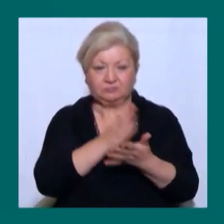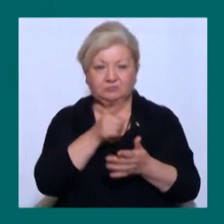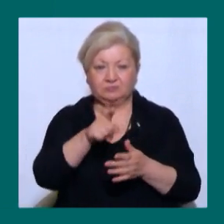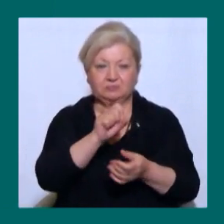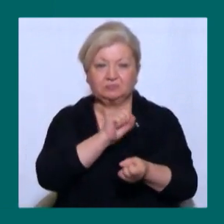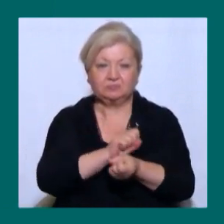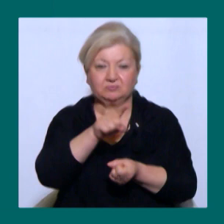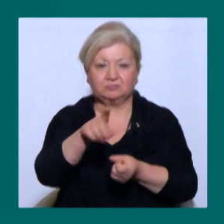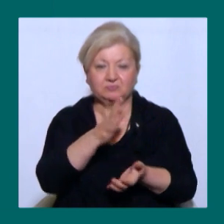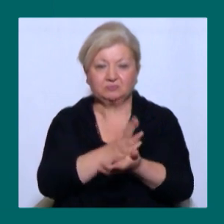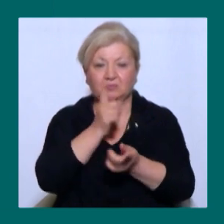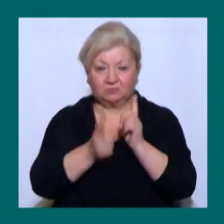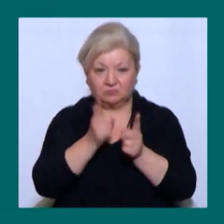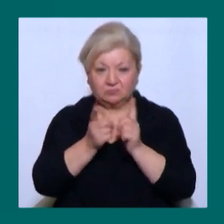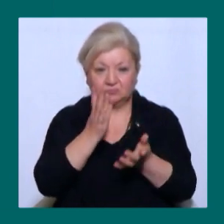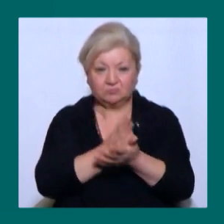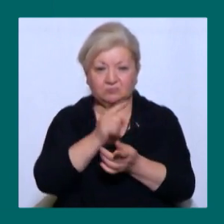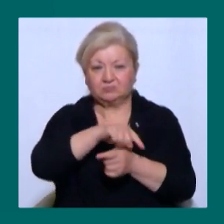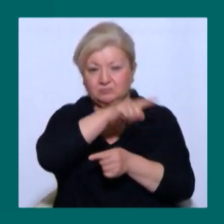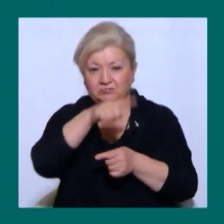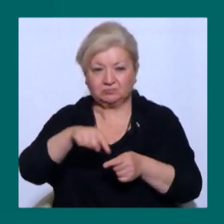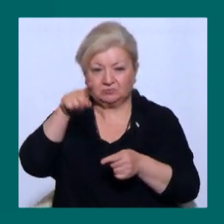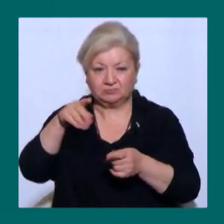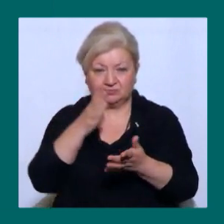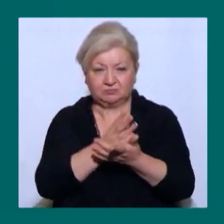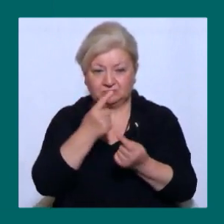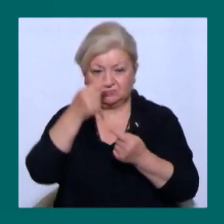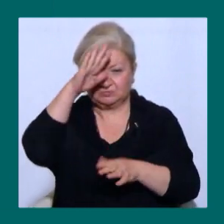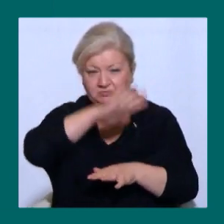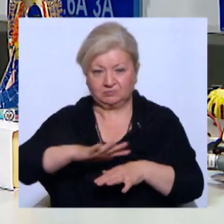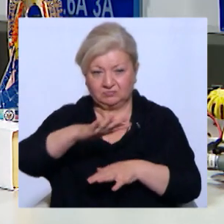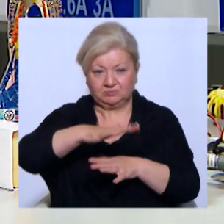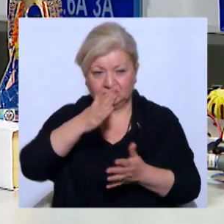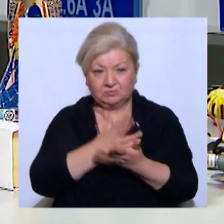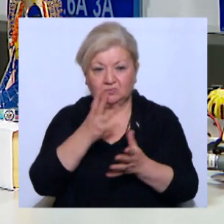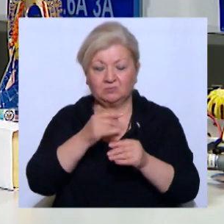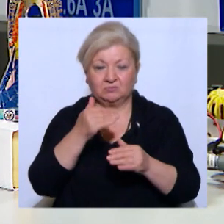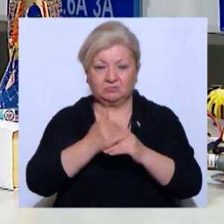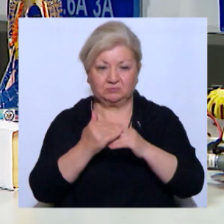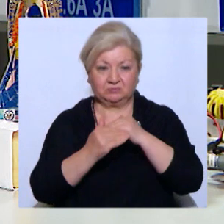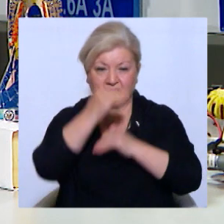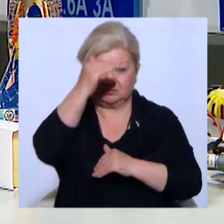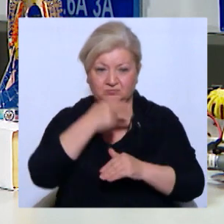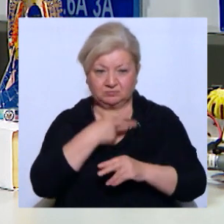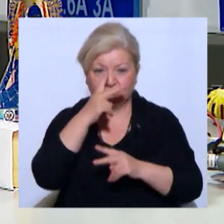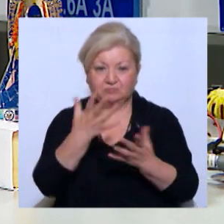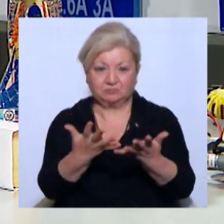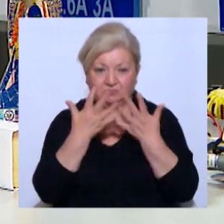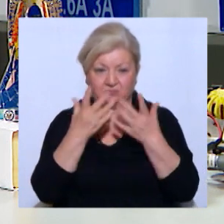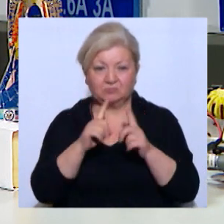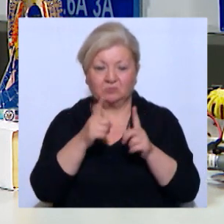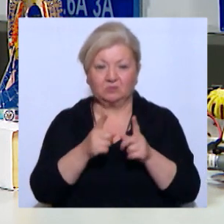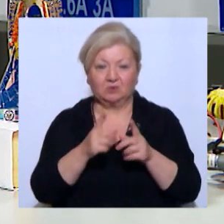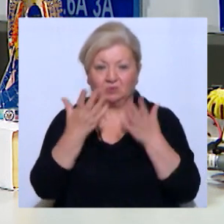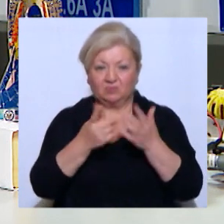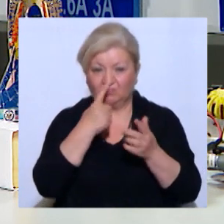რომელსაც მდგარი ტალღა ეწოდება. სინამდვილეში ეს ყველაფერი ერთ წრფეზეა, მაგრამ მე იმიტომ დავაცილე, რომ თვალსაჩინო იყოს და გასაგები, იმიტომ რომ